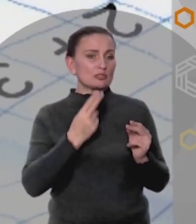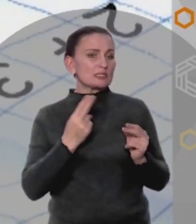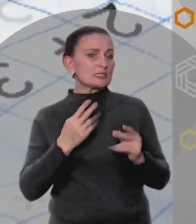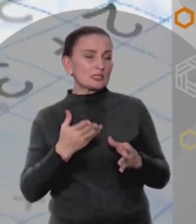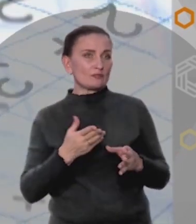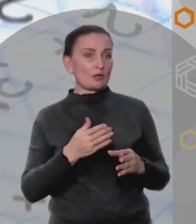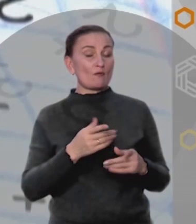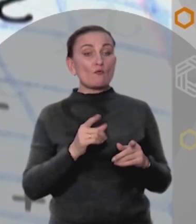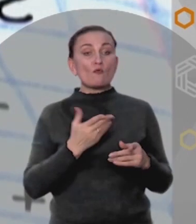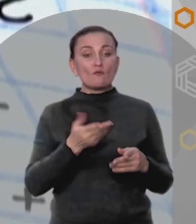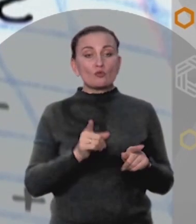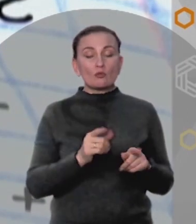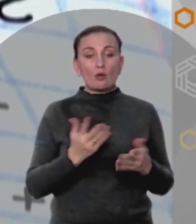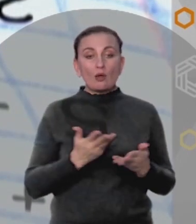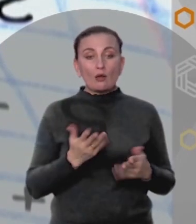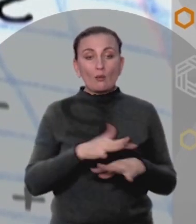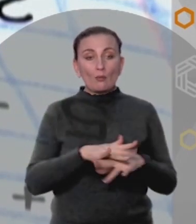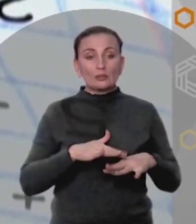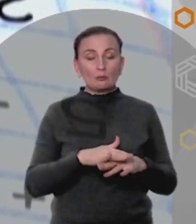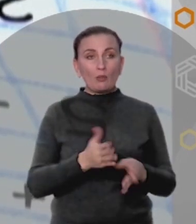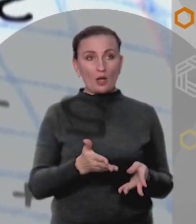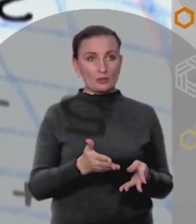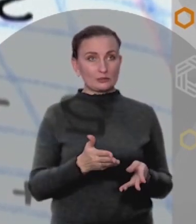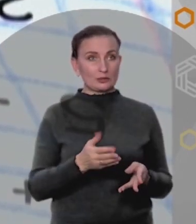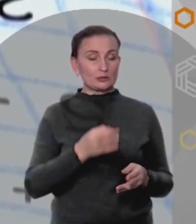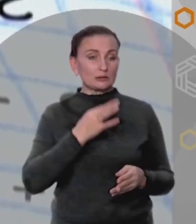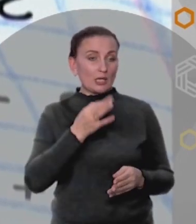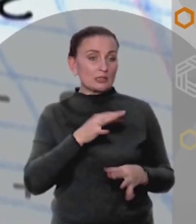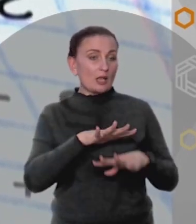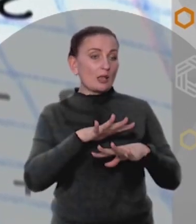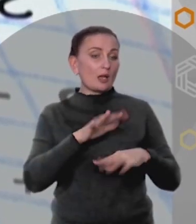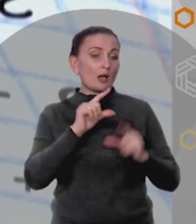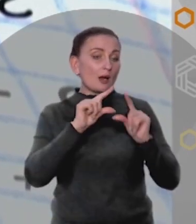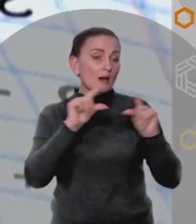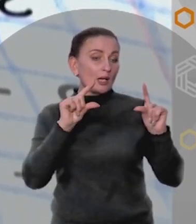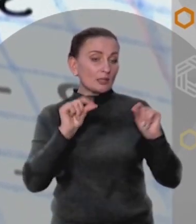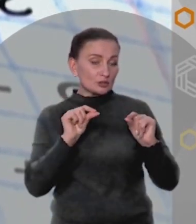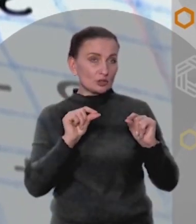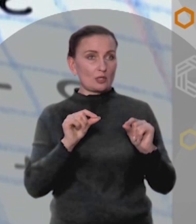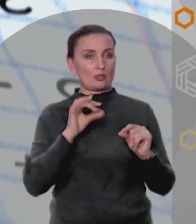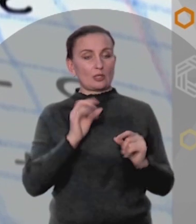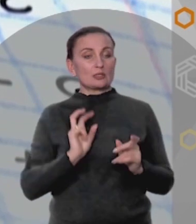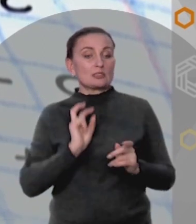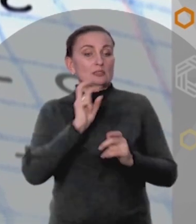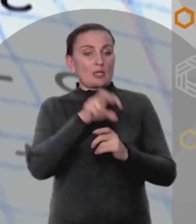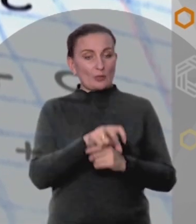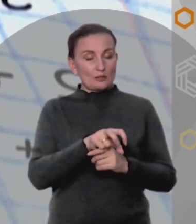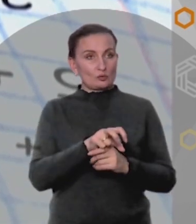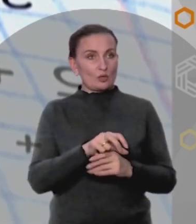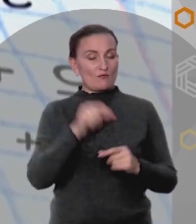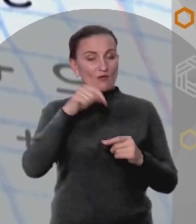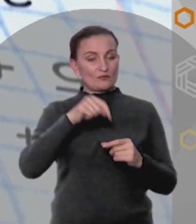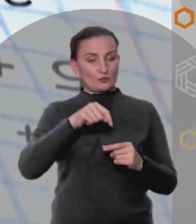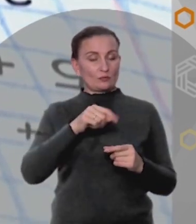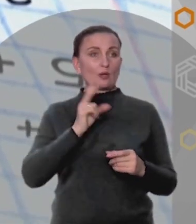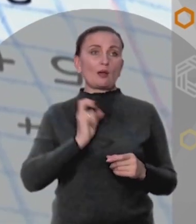закорючки. Вот она какая, математика, сказала клеточка и запрыгнула